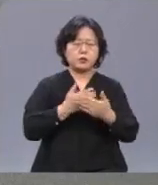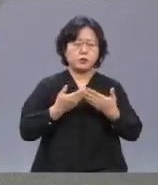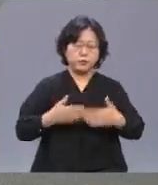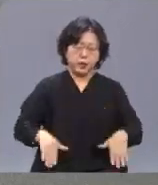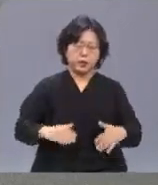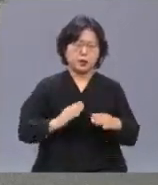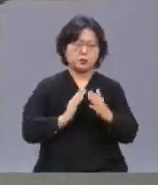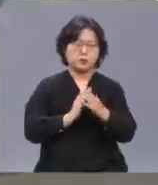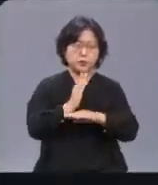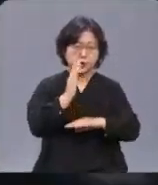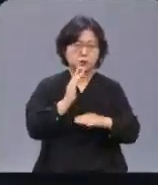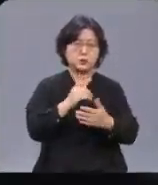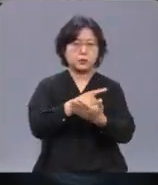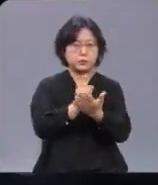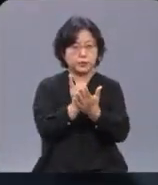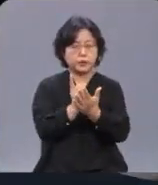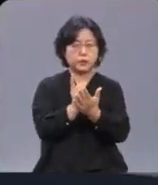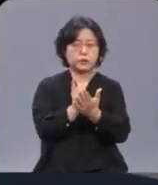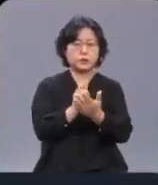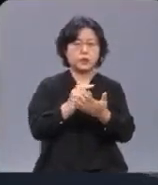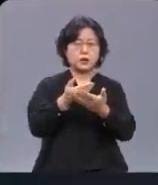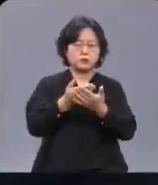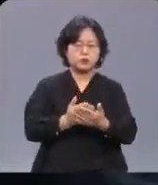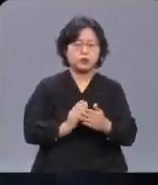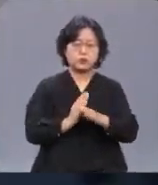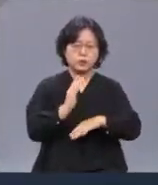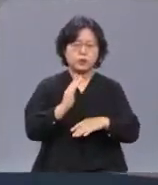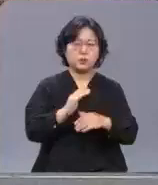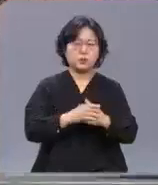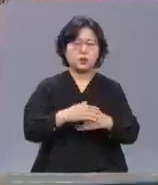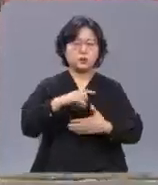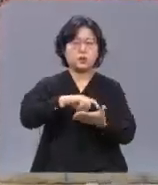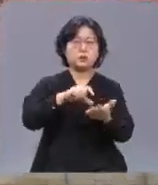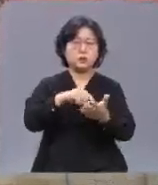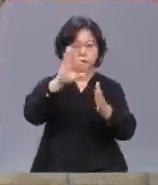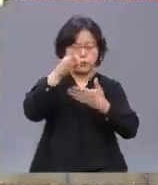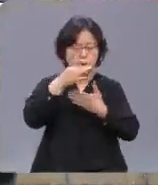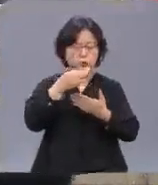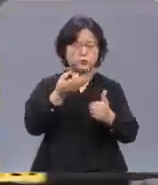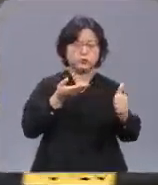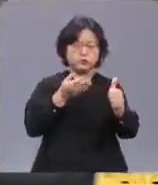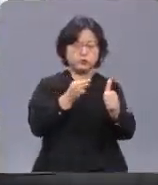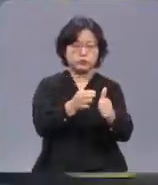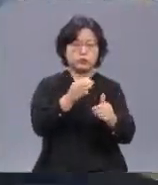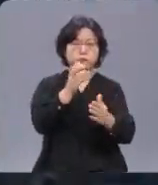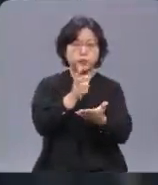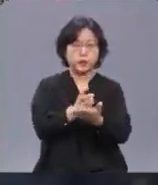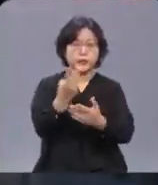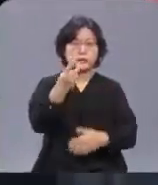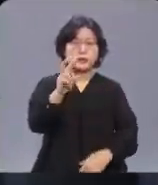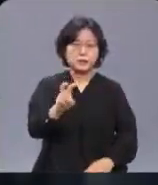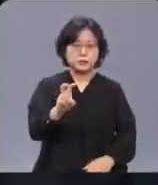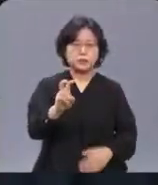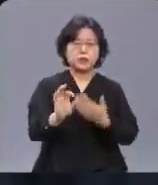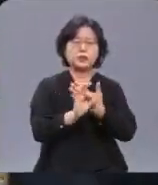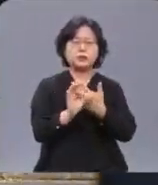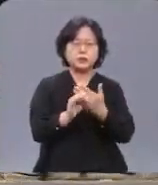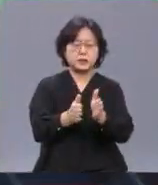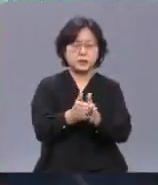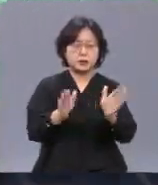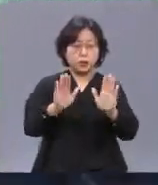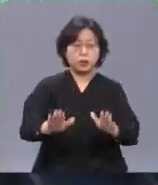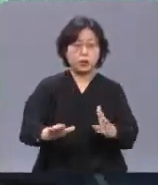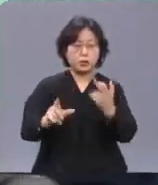과적을 막기 위해 정부가 최소한의 운임 결정하고 보장해주는 제도인데요. 2020년부터 한시 도입돼 올해